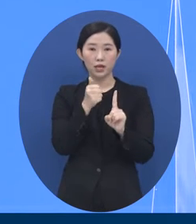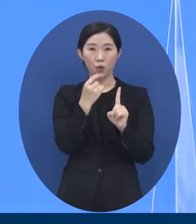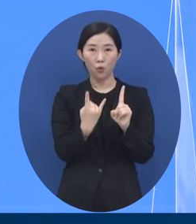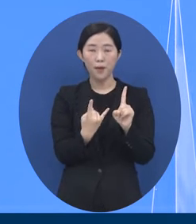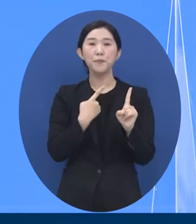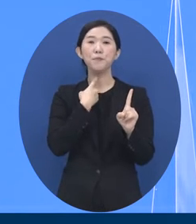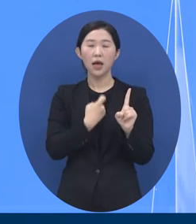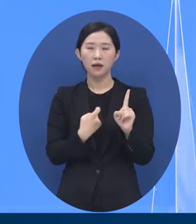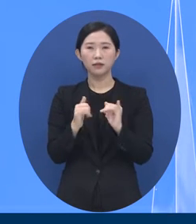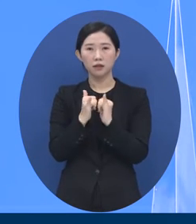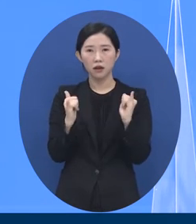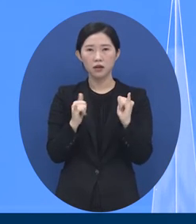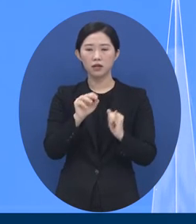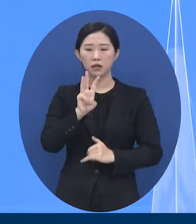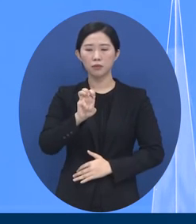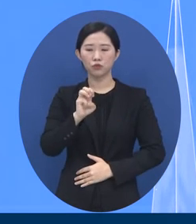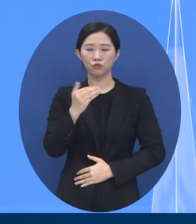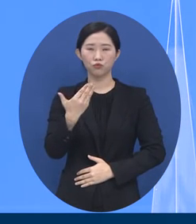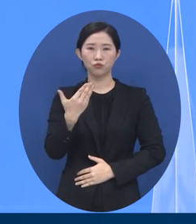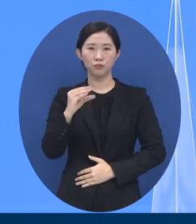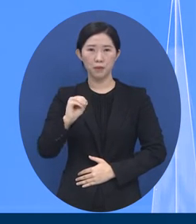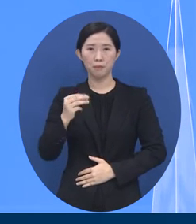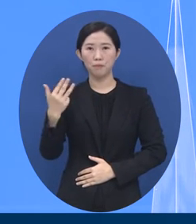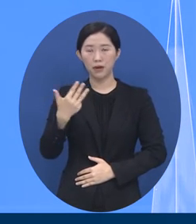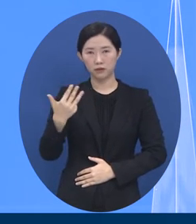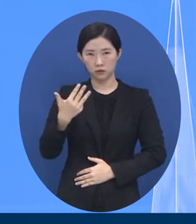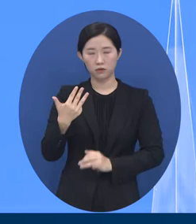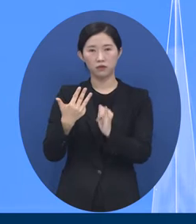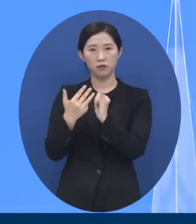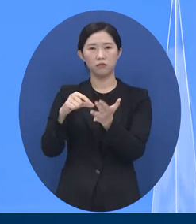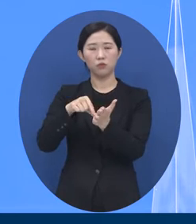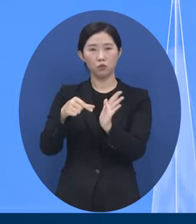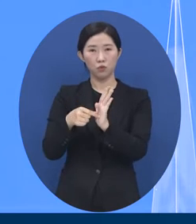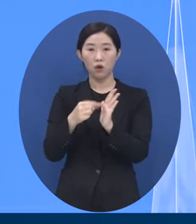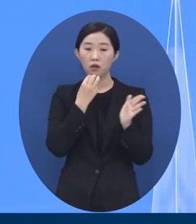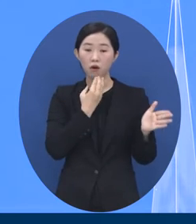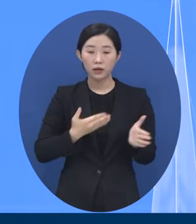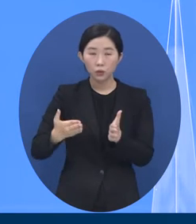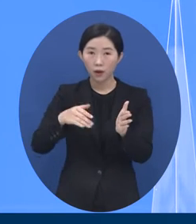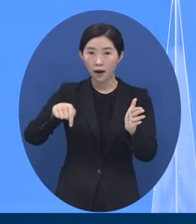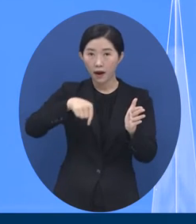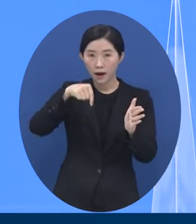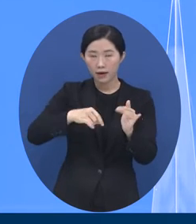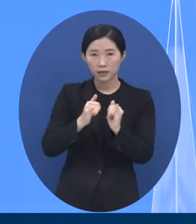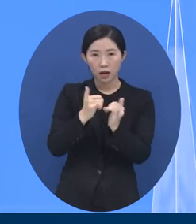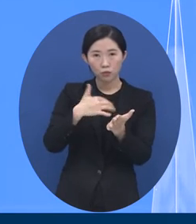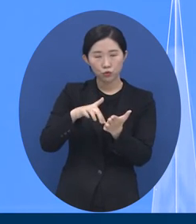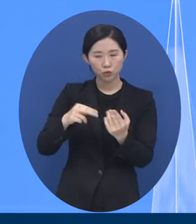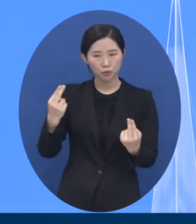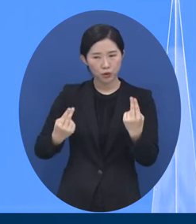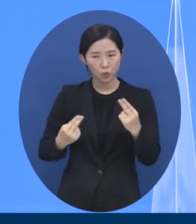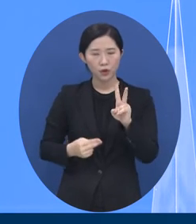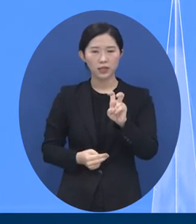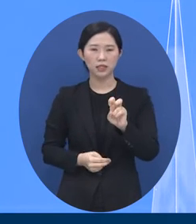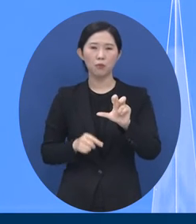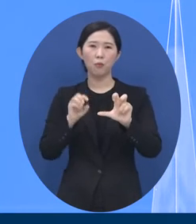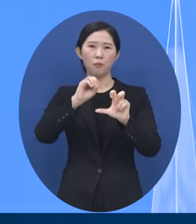총 349만 4,294명입니다. 경기도 인구 대비